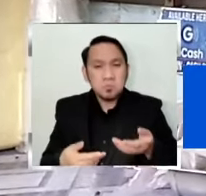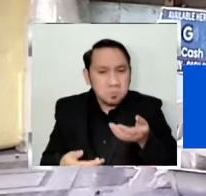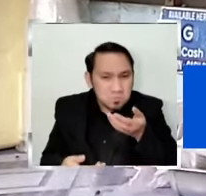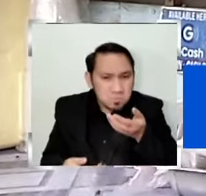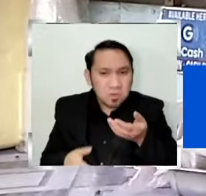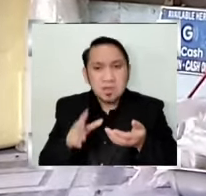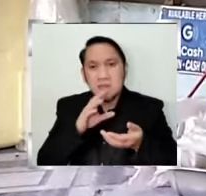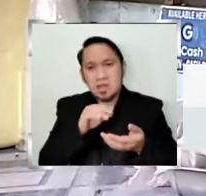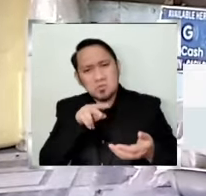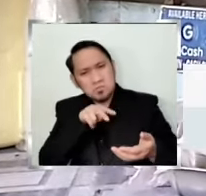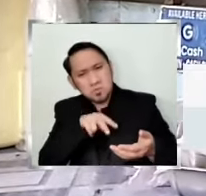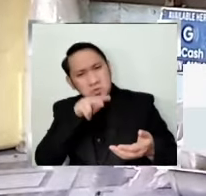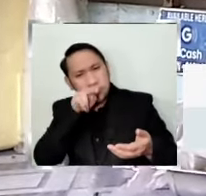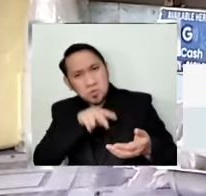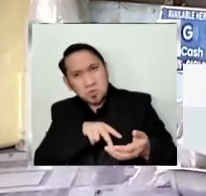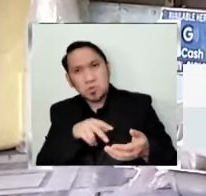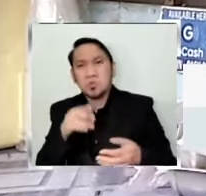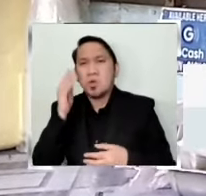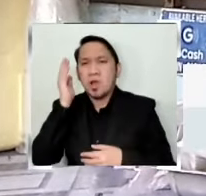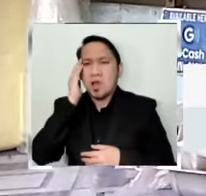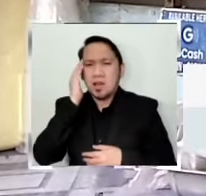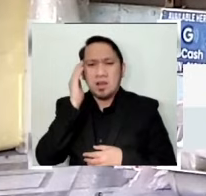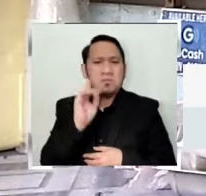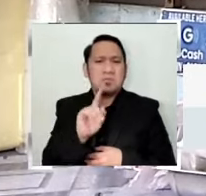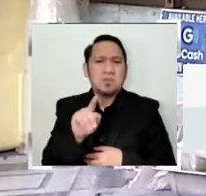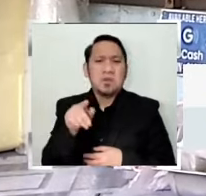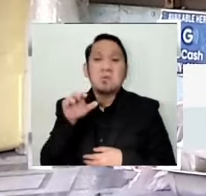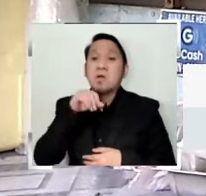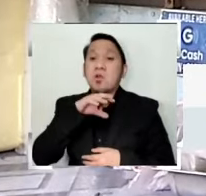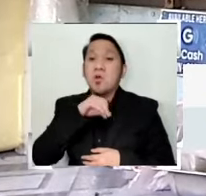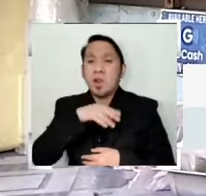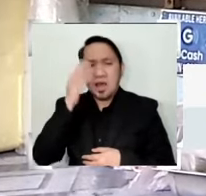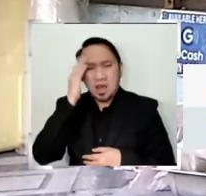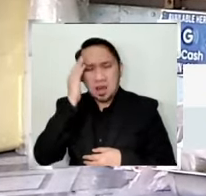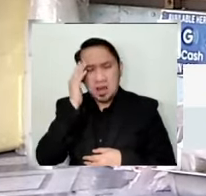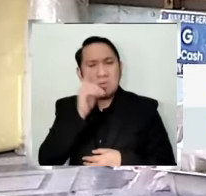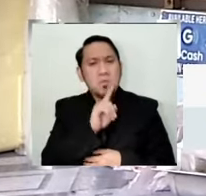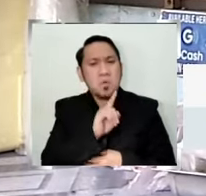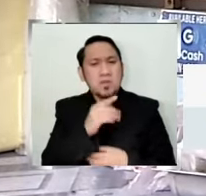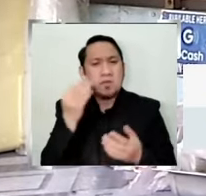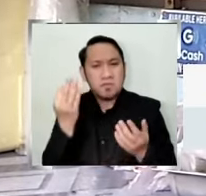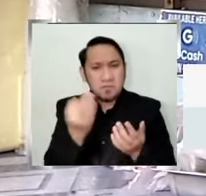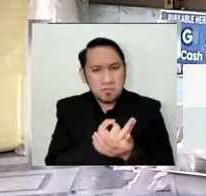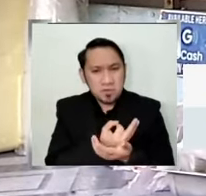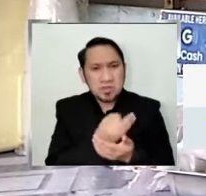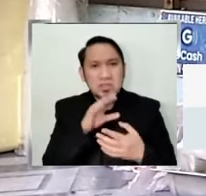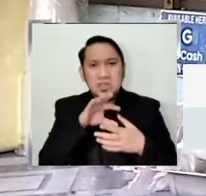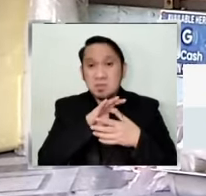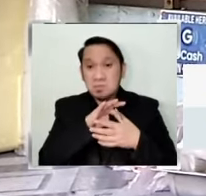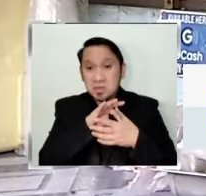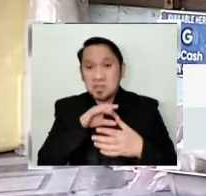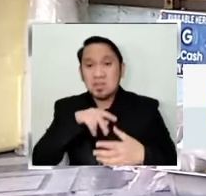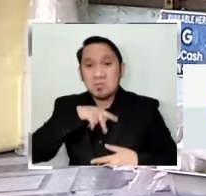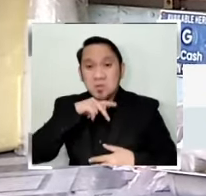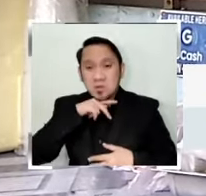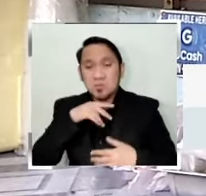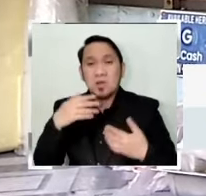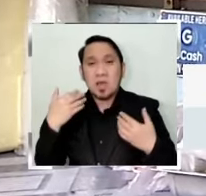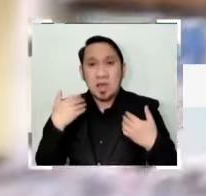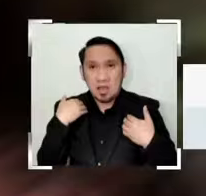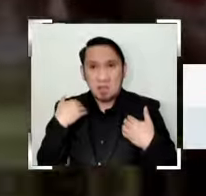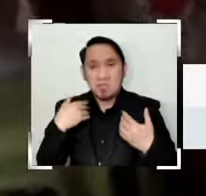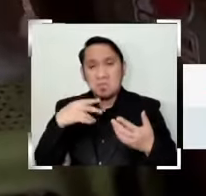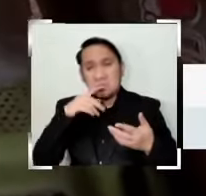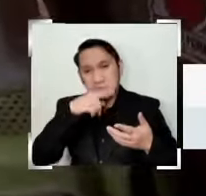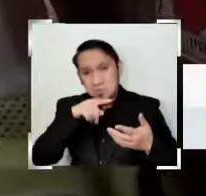mama ko na nagkakarinderya, alam niya na po yung itsura ng maayos na pork. May meat inspection naman po sila. May suki rin